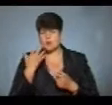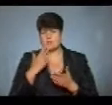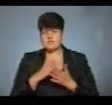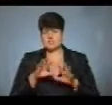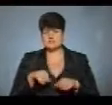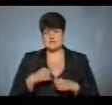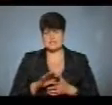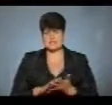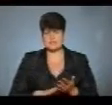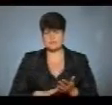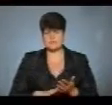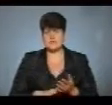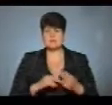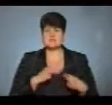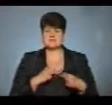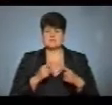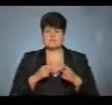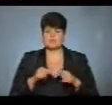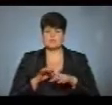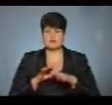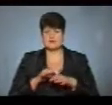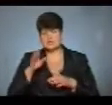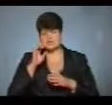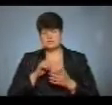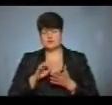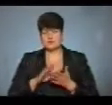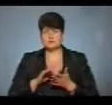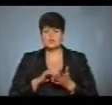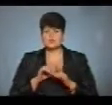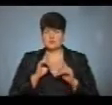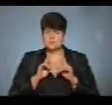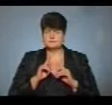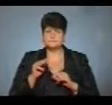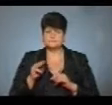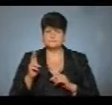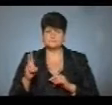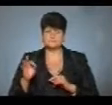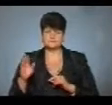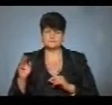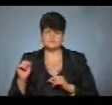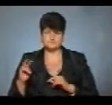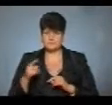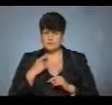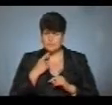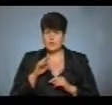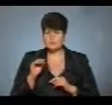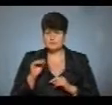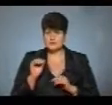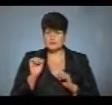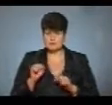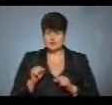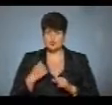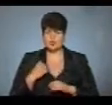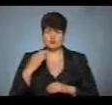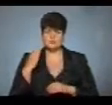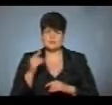заяву. Працівник відділу ведення Державного реєстру виборців міськради Тетяна Коваль каже, посвідчення, з допомогою якого Віталій Уманець зможе голосувати